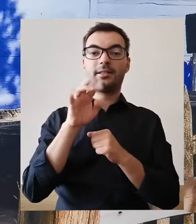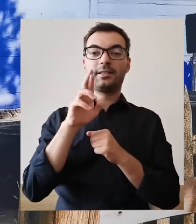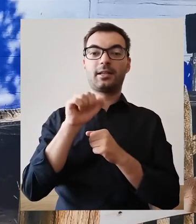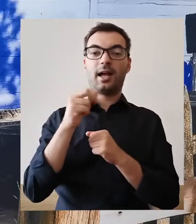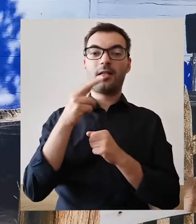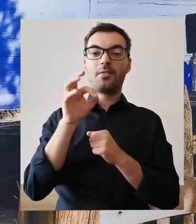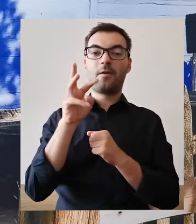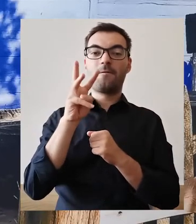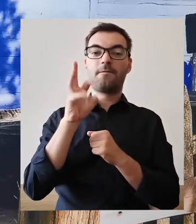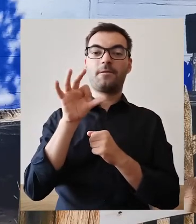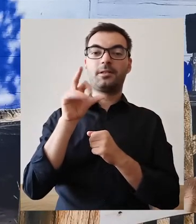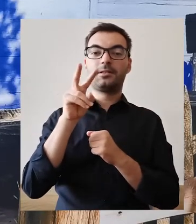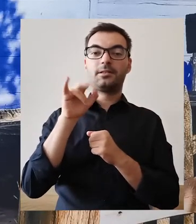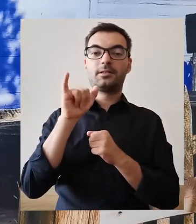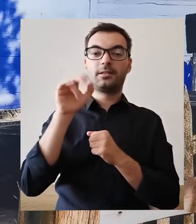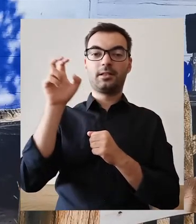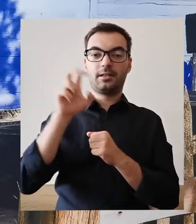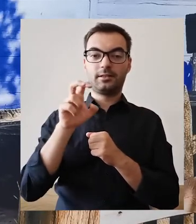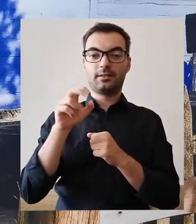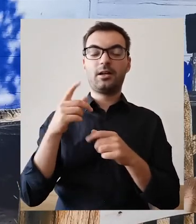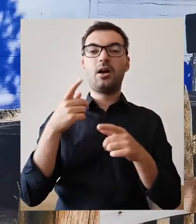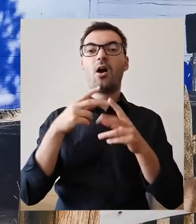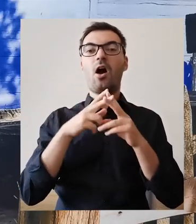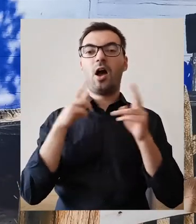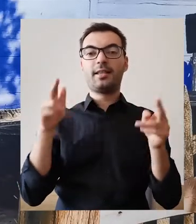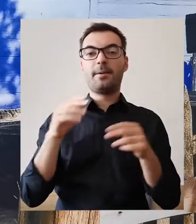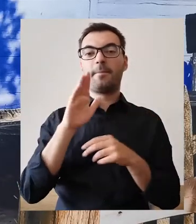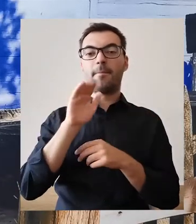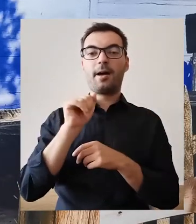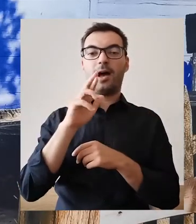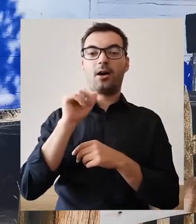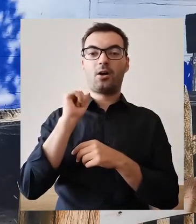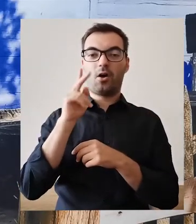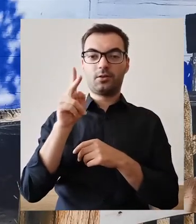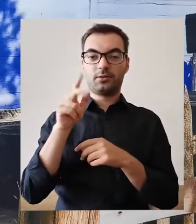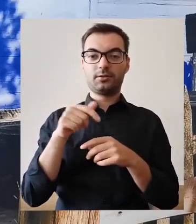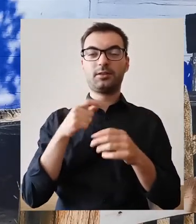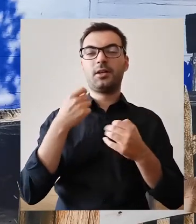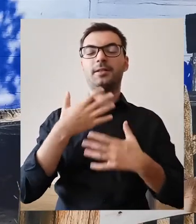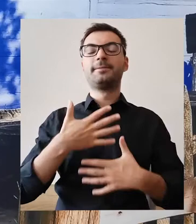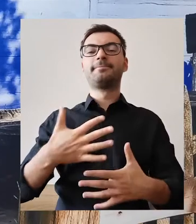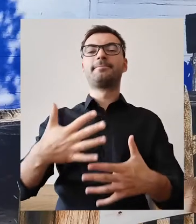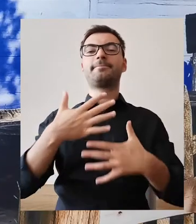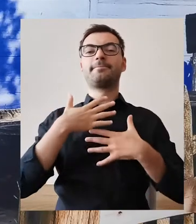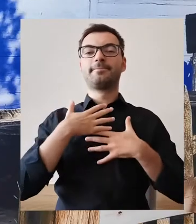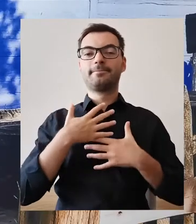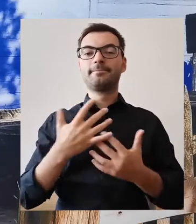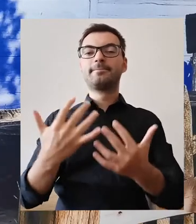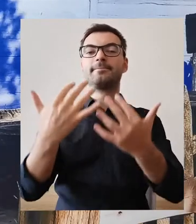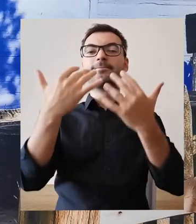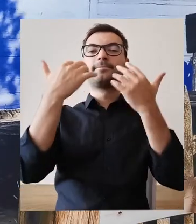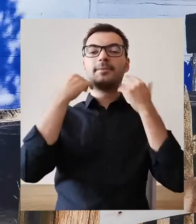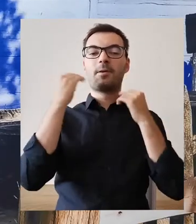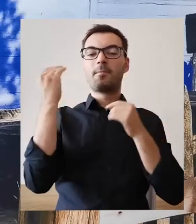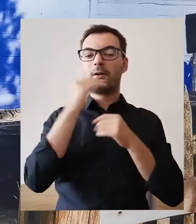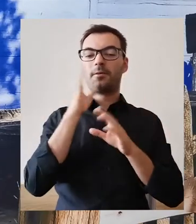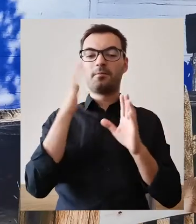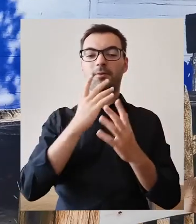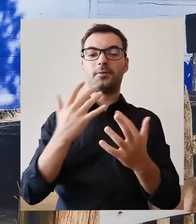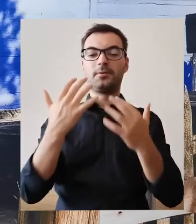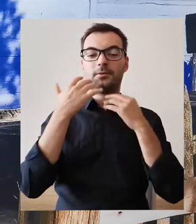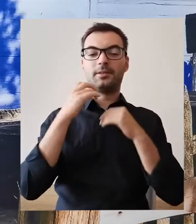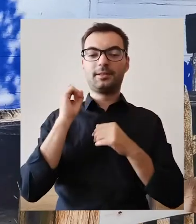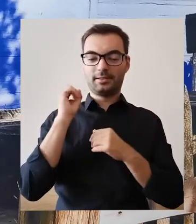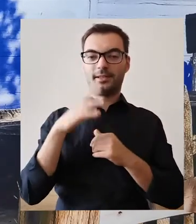bankowy odetchnij świeżym powietrzem to cudowną morską bryzą tak